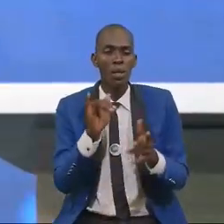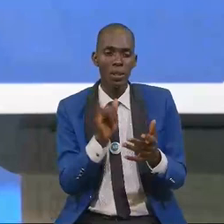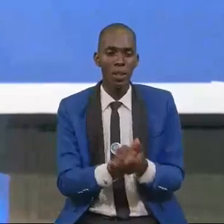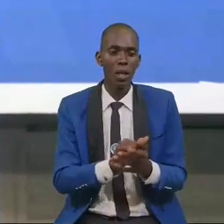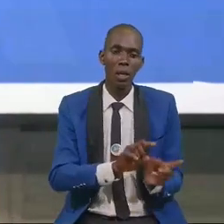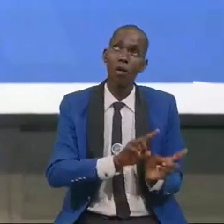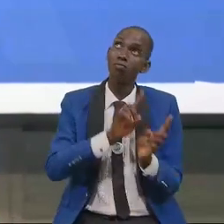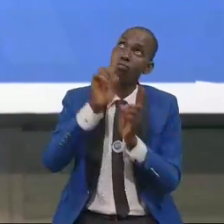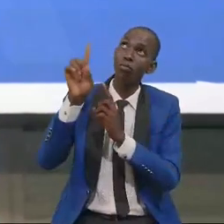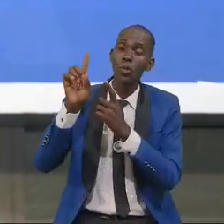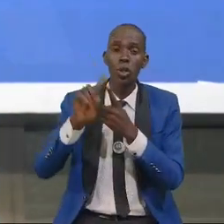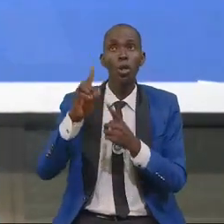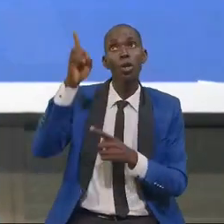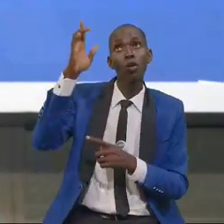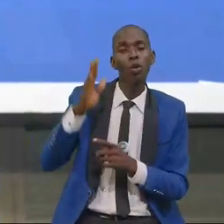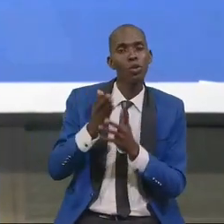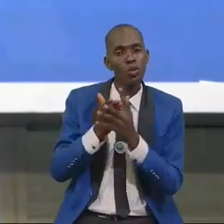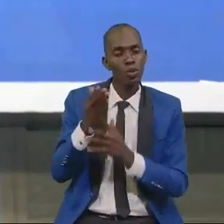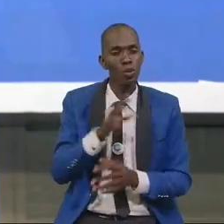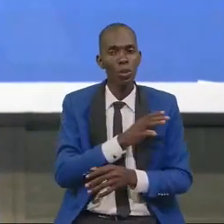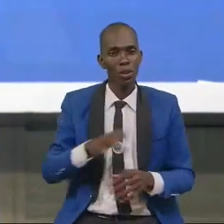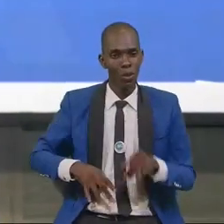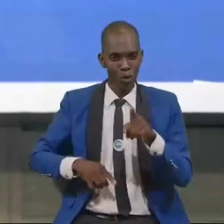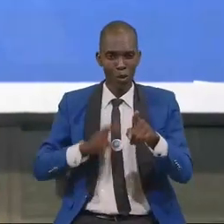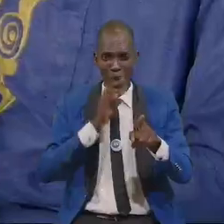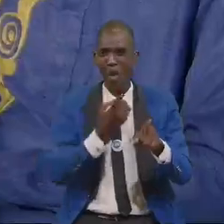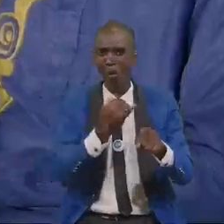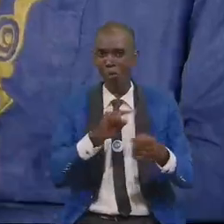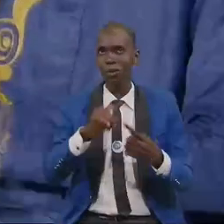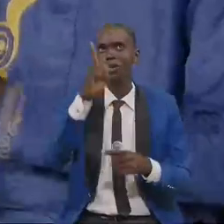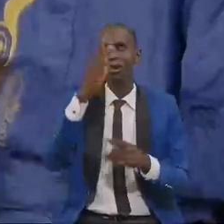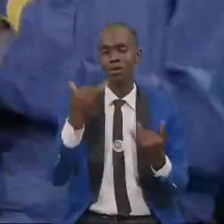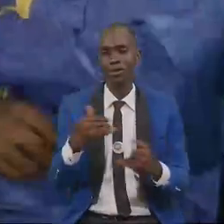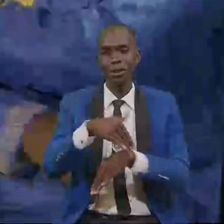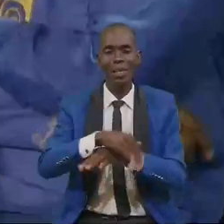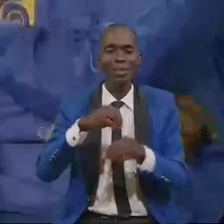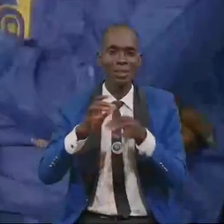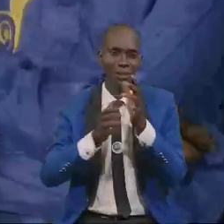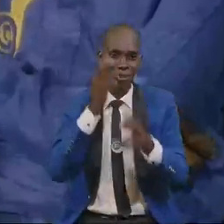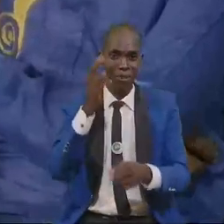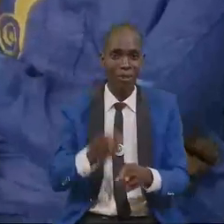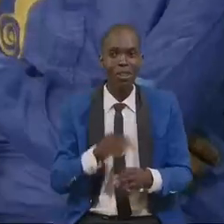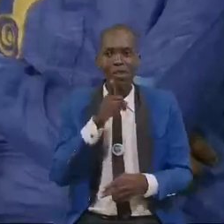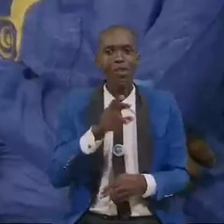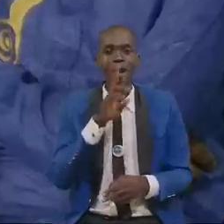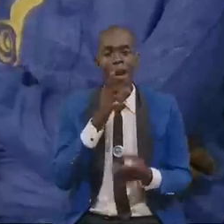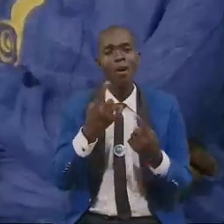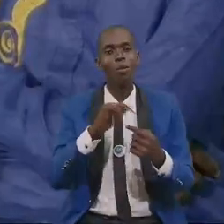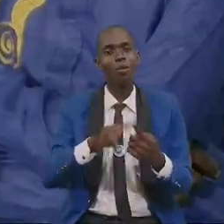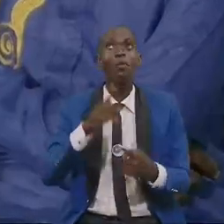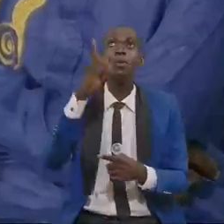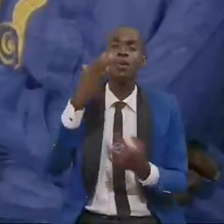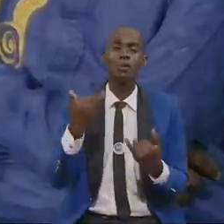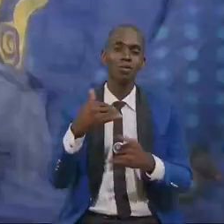à de de Dieu par lui tu viens à Dieu ce soir j'ai dit tu viendras à Dieu ce soir et